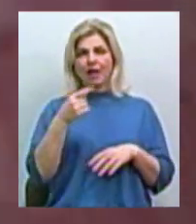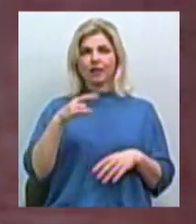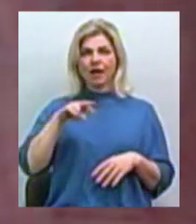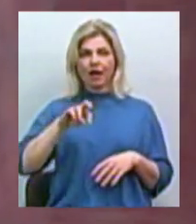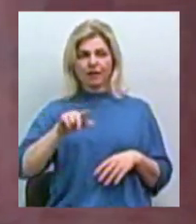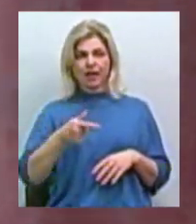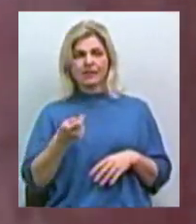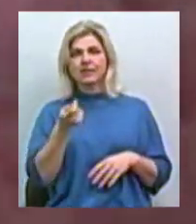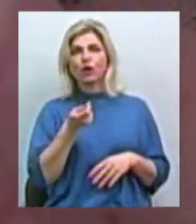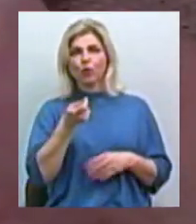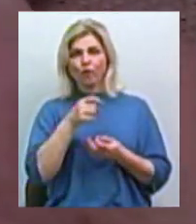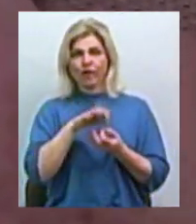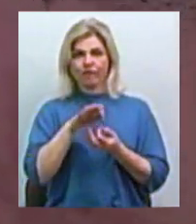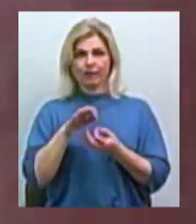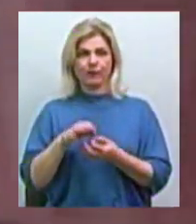зерновий вивід,